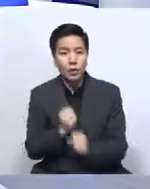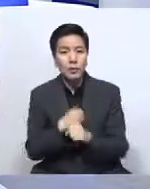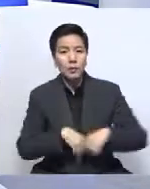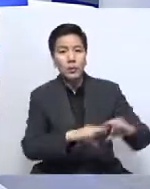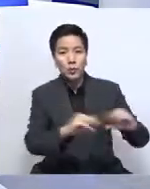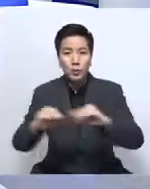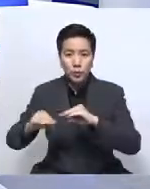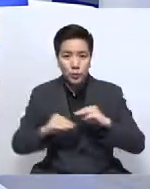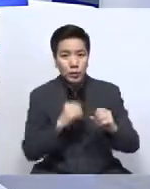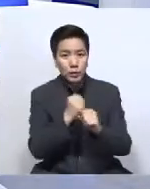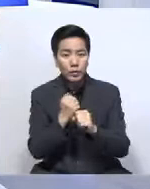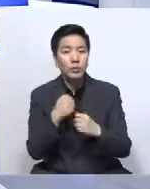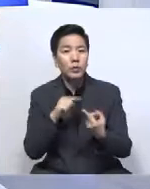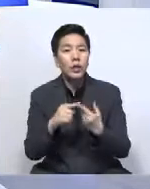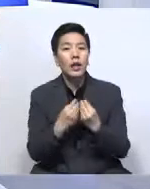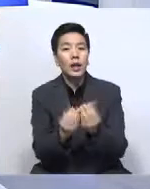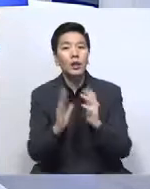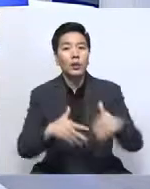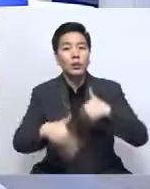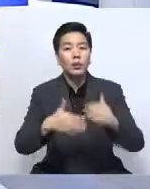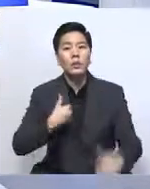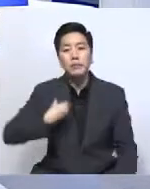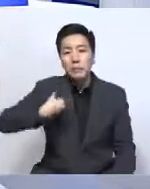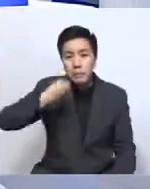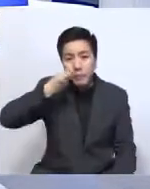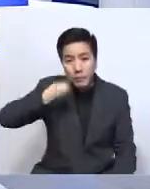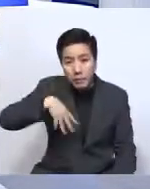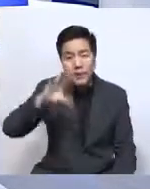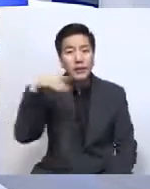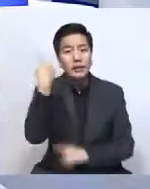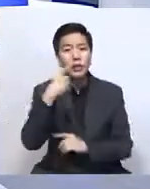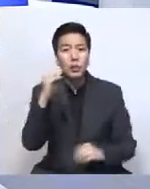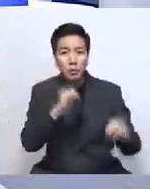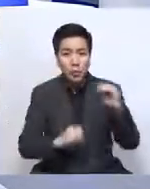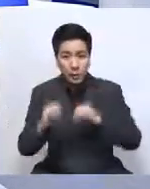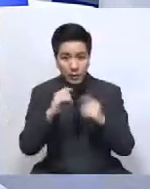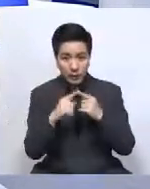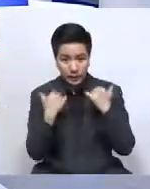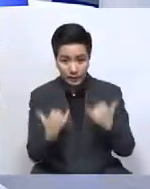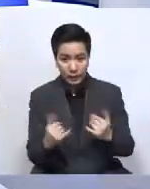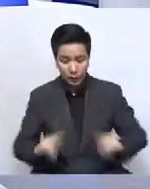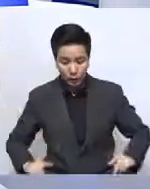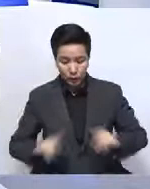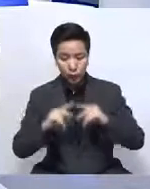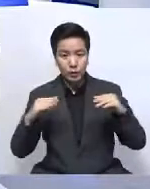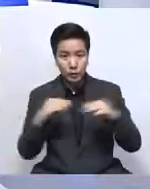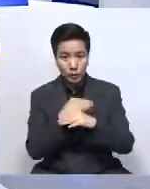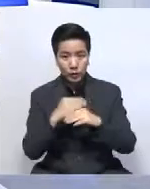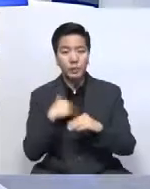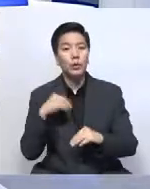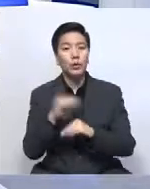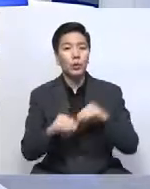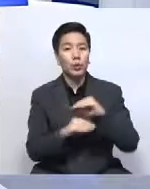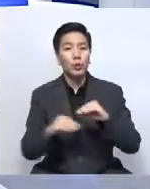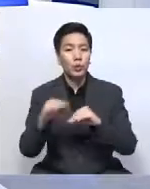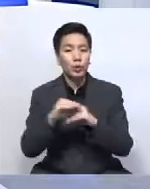ประชุมร่วมไม้ร่วมมือกันเพื่อที่จะให้ประชาชนเดินทางไปเที่ยวหรือว่ากลับภูมิลำเนาด้วยความปลอดภัยวันนี้เนี่ยกระทรวงคมนาคมมีการเปิดโครง